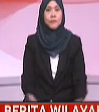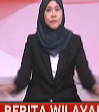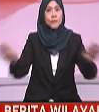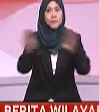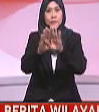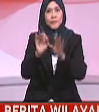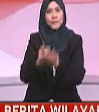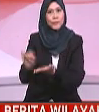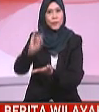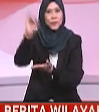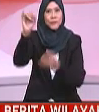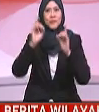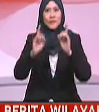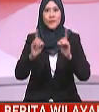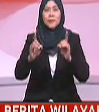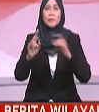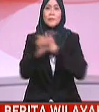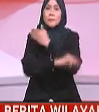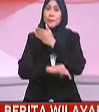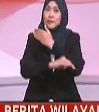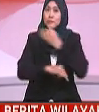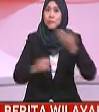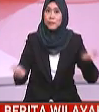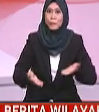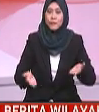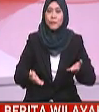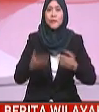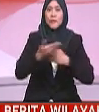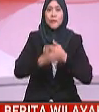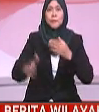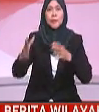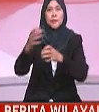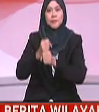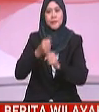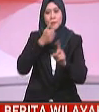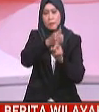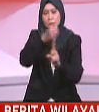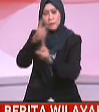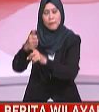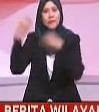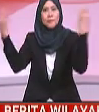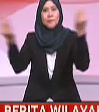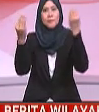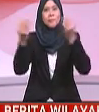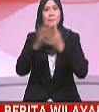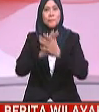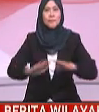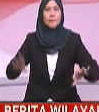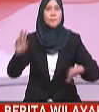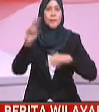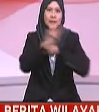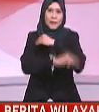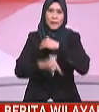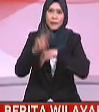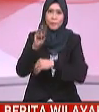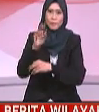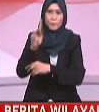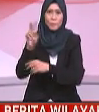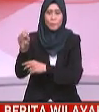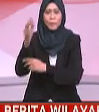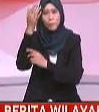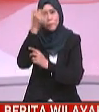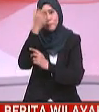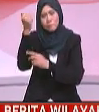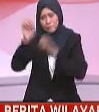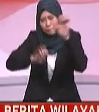Penutupan institusi pendidikan di negeri ini dilaksanakan selepas mendapat arahan Majlis Keselamatan Negeri MKN